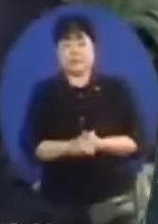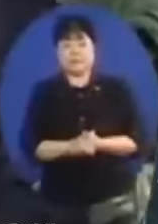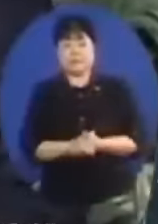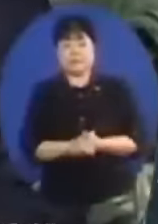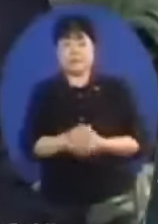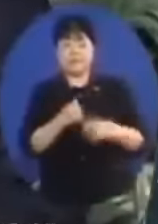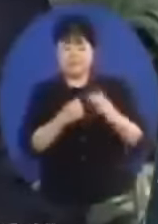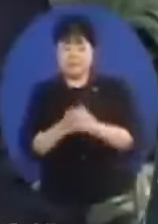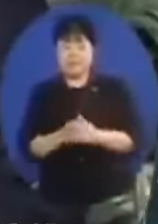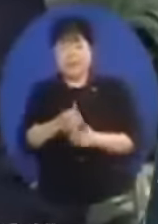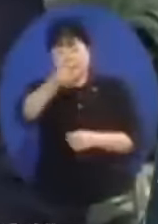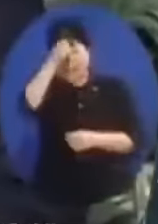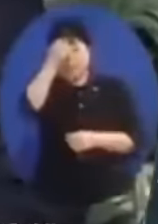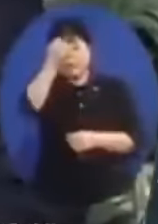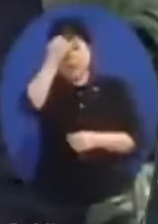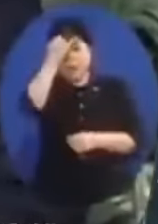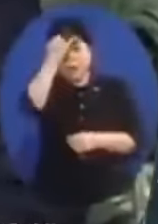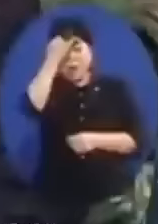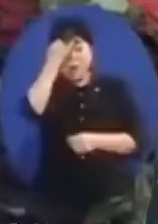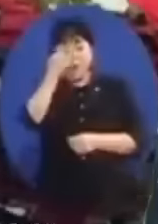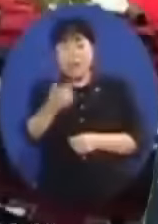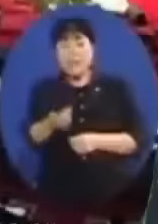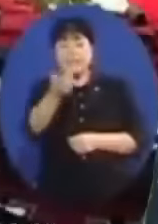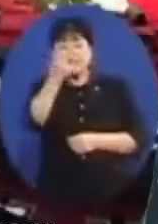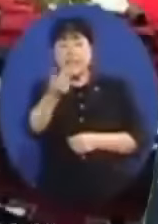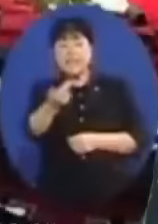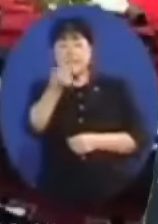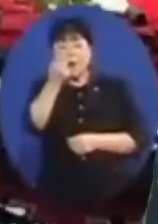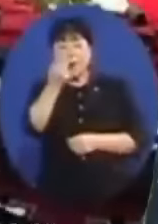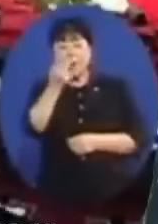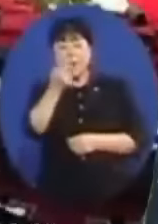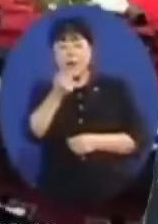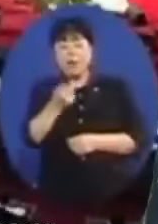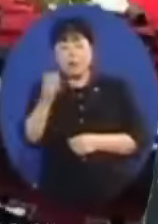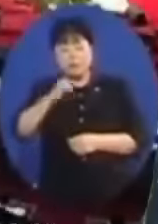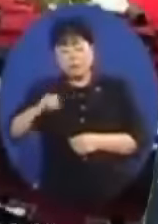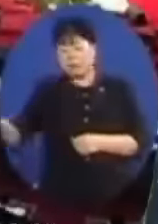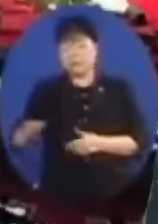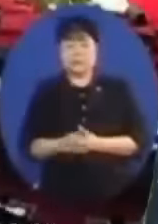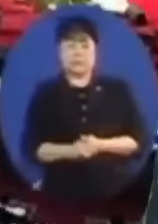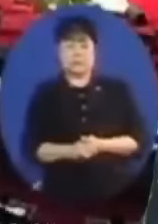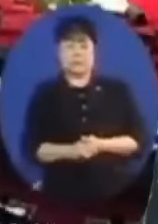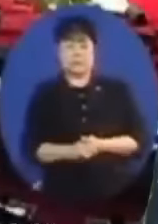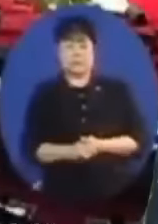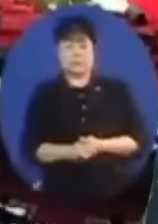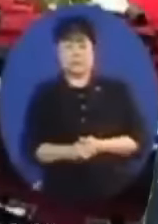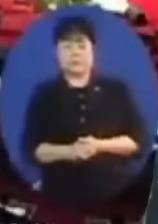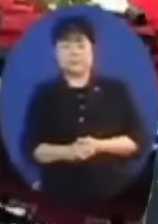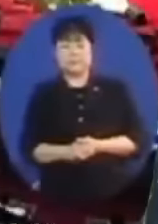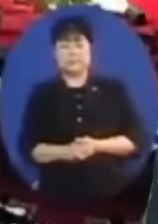그러므로 아담과 하와는 생명을 잃어버렸습니다.